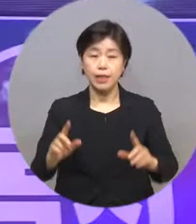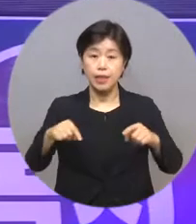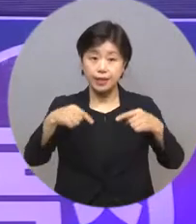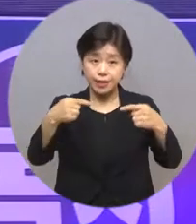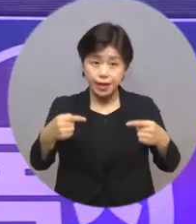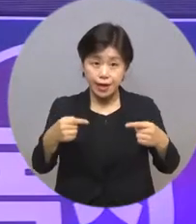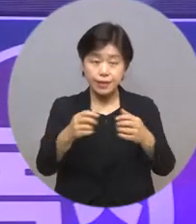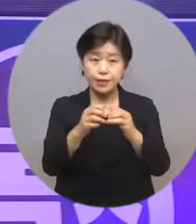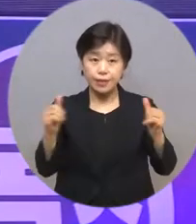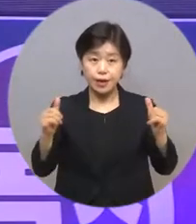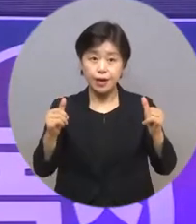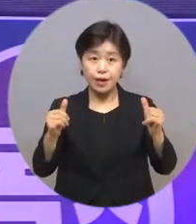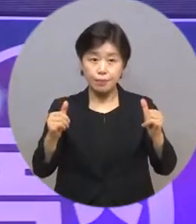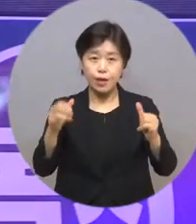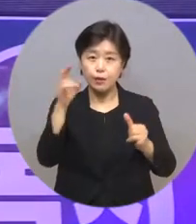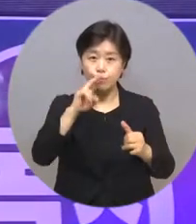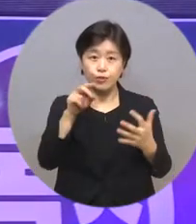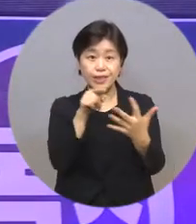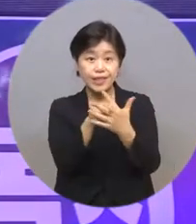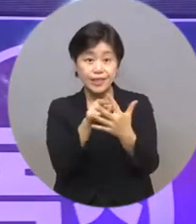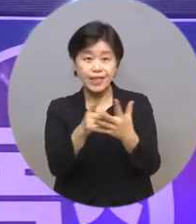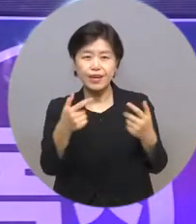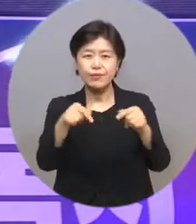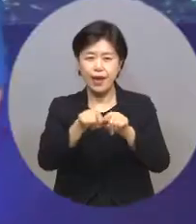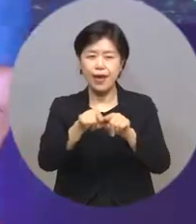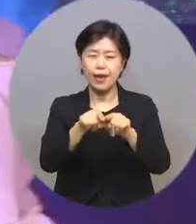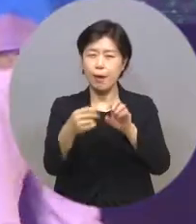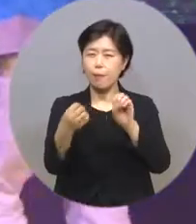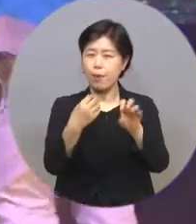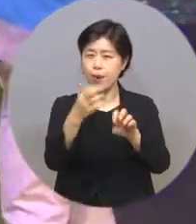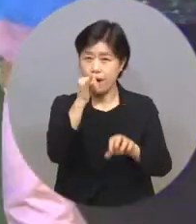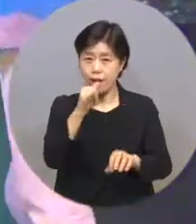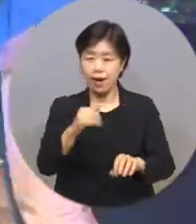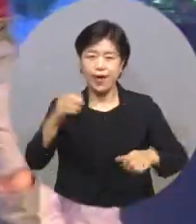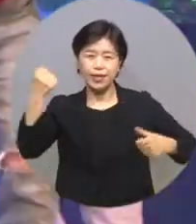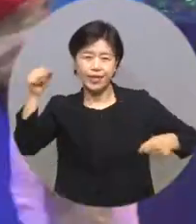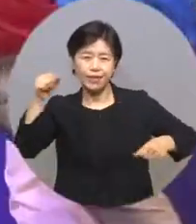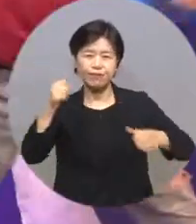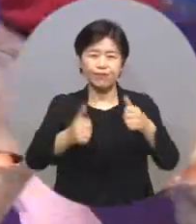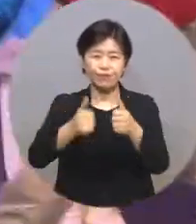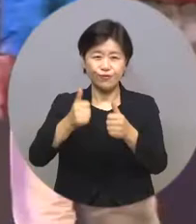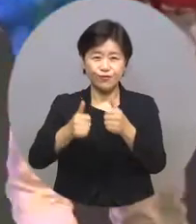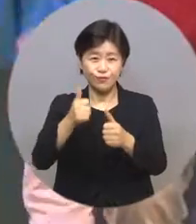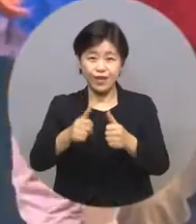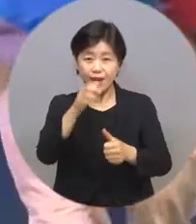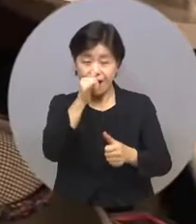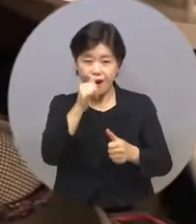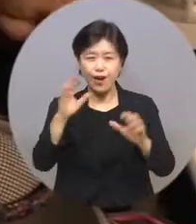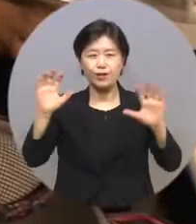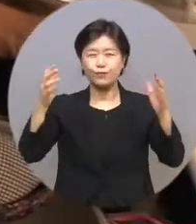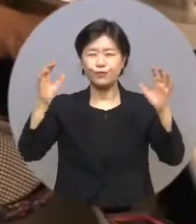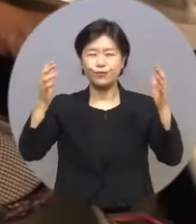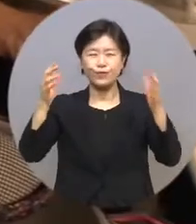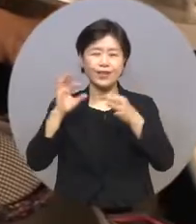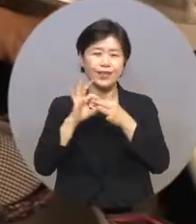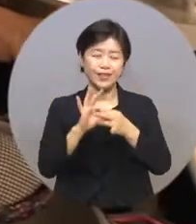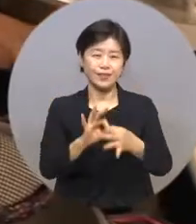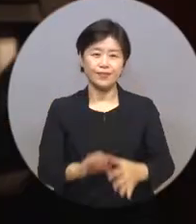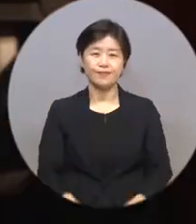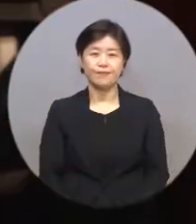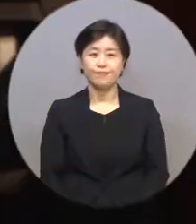주민들은 로마 퀴즈를 함께 풀고 주민들 간의 댄스 경영까지 이어지면서 지역 주민들의 호응이 아낌없이